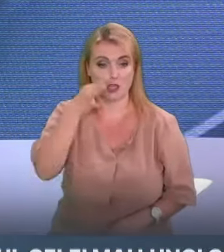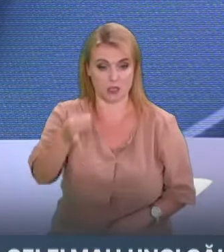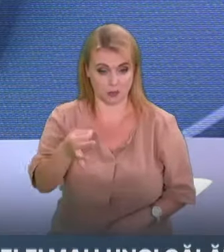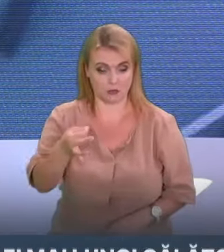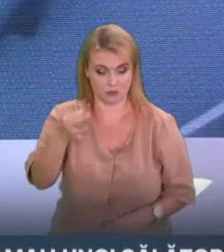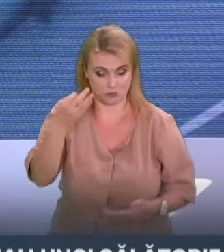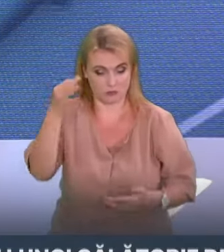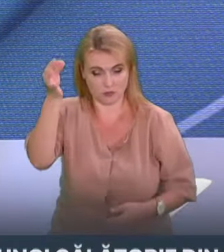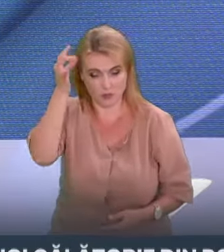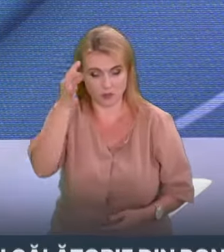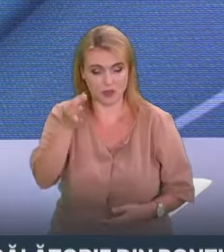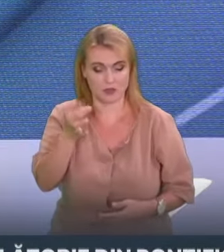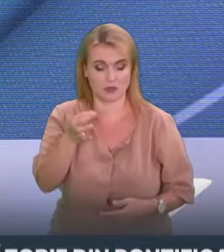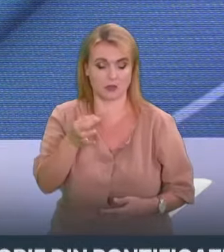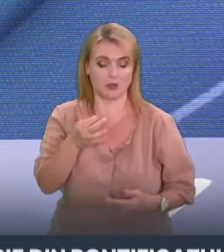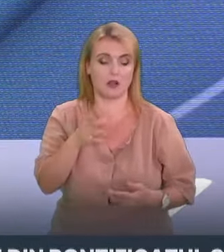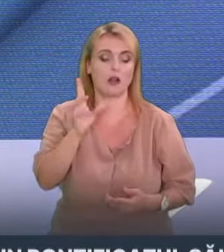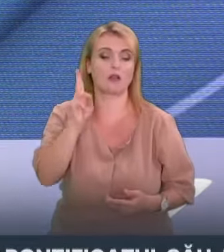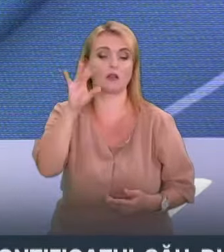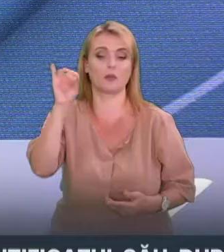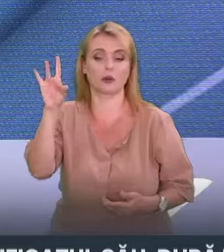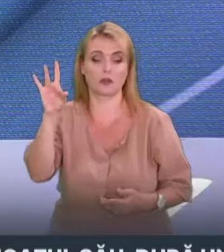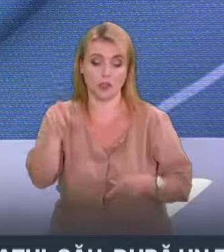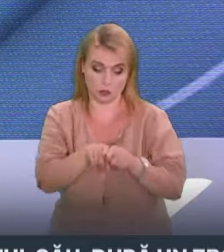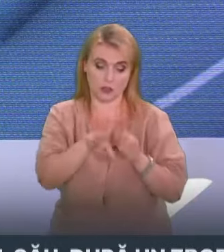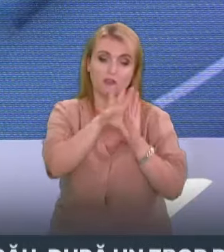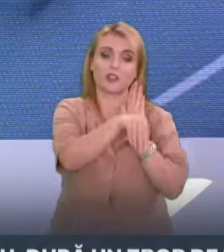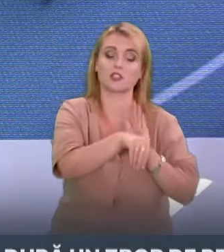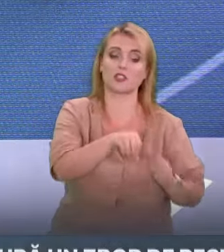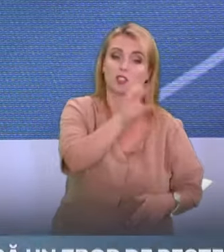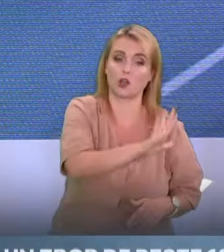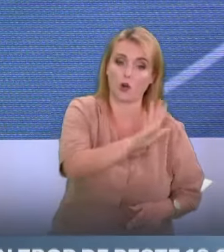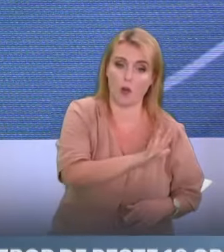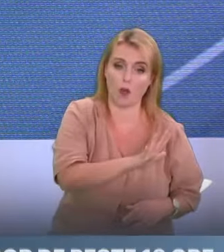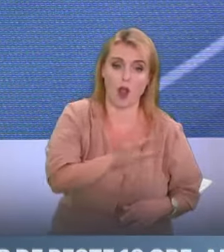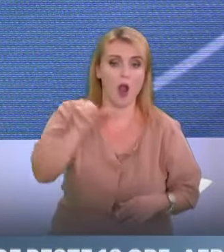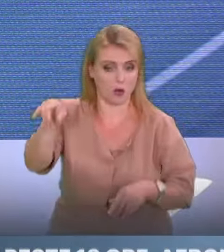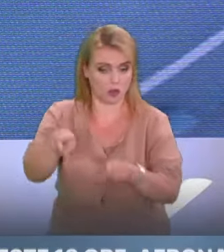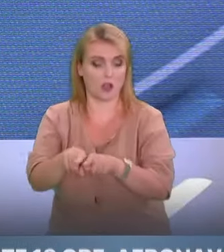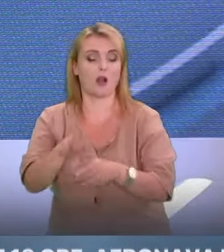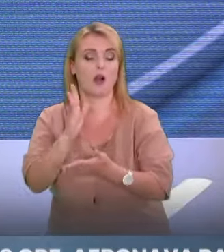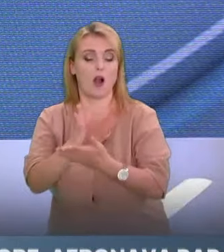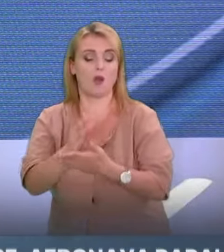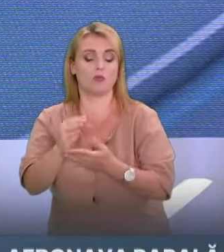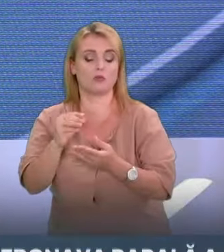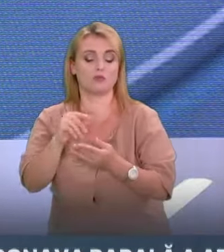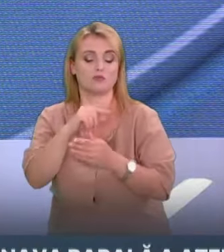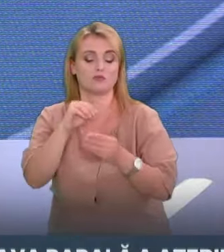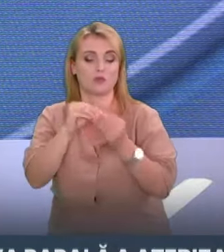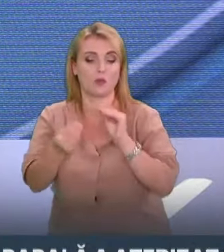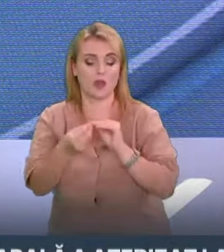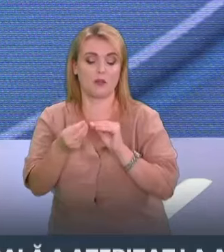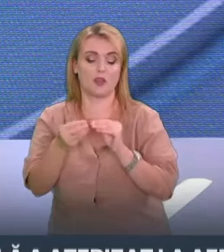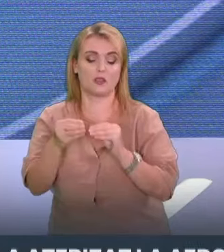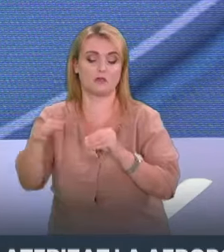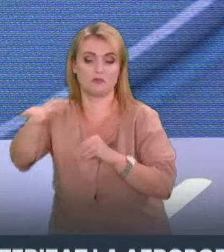amintit exemplul Ciprului, care a devenit parte a Uniunii Europene, deși are un conflict înghețat pe teritoriul său. Oficialul european s-a referit